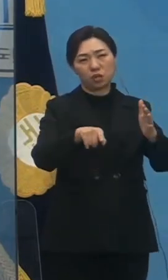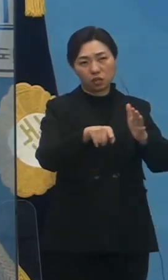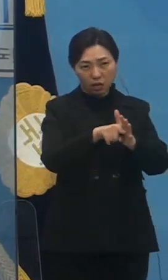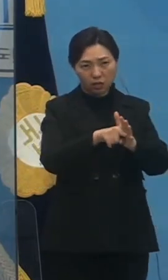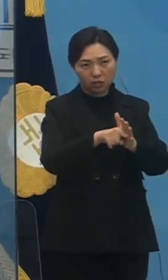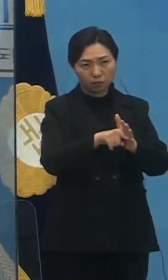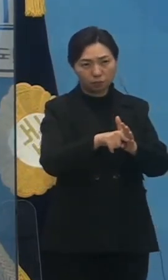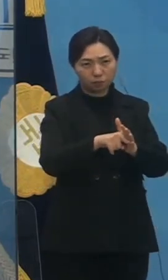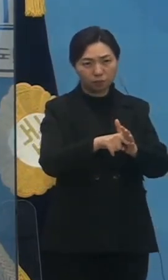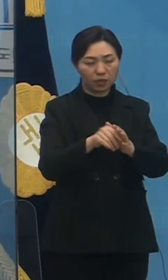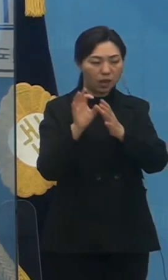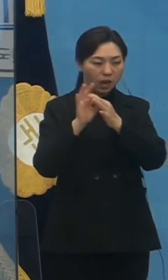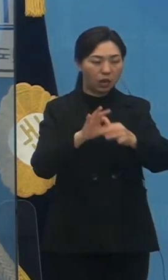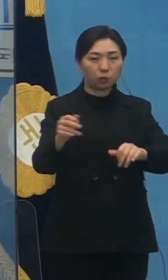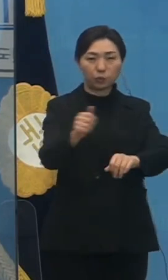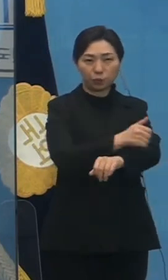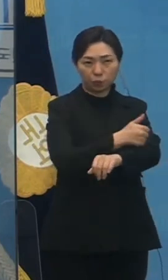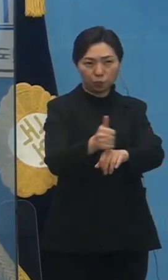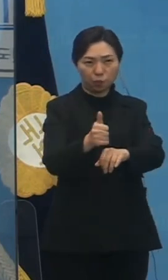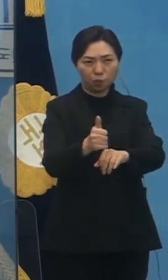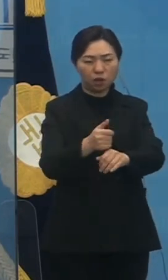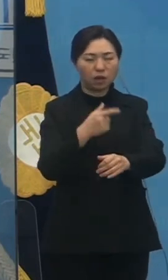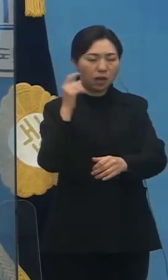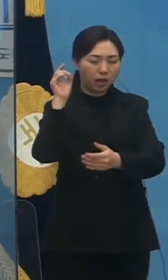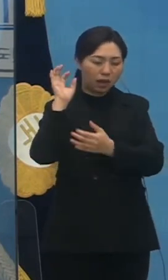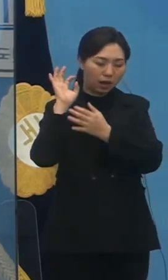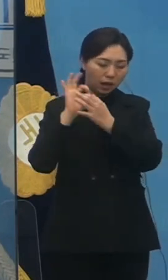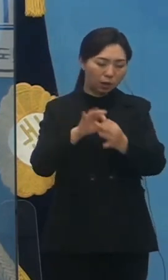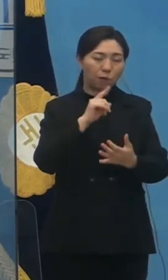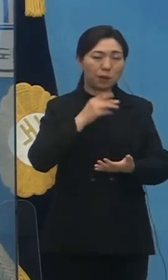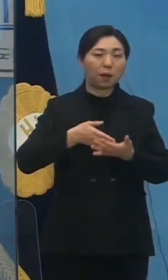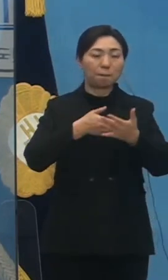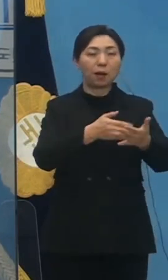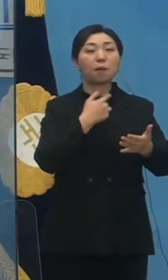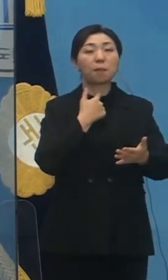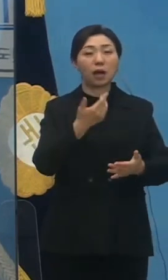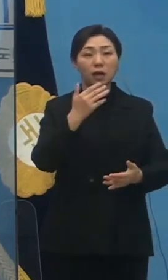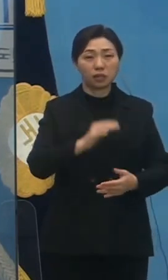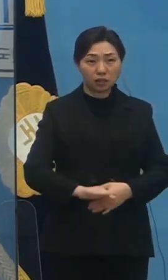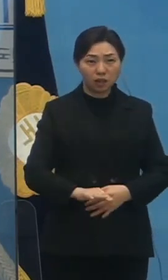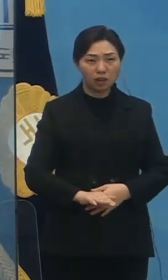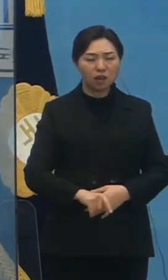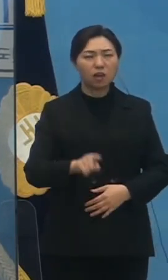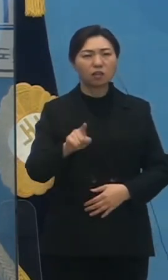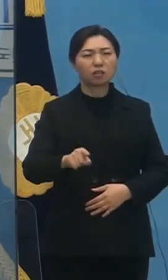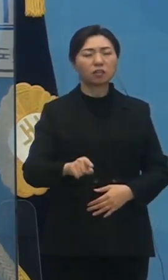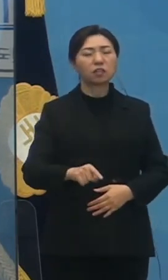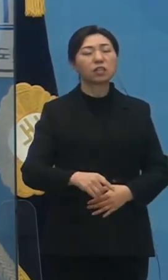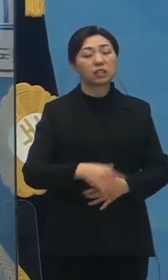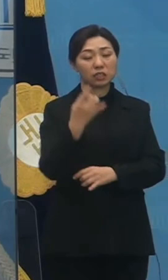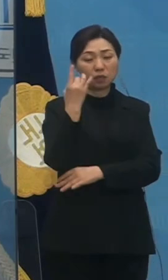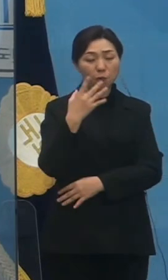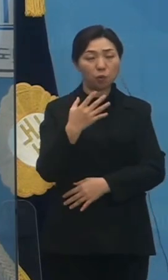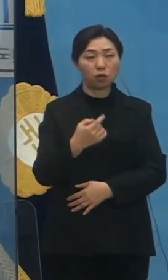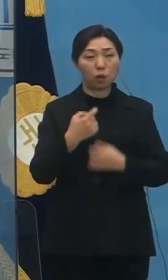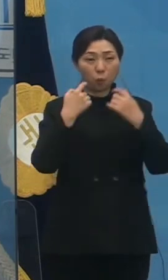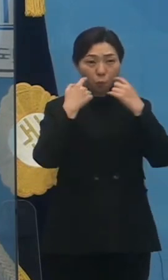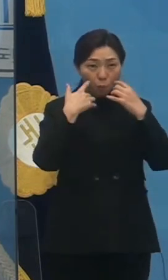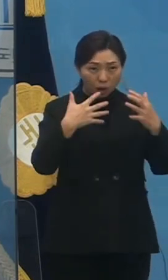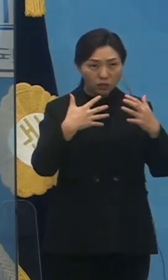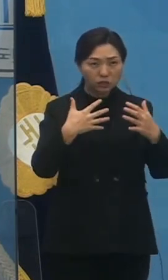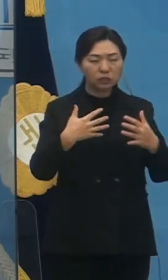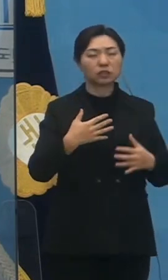지금도 그 본질에는 변함이 없습니다. 다만 그 전제는 늘 안정적인